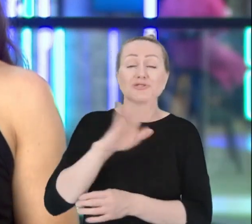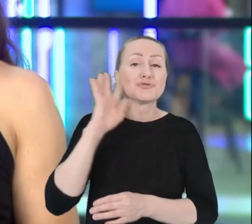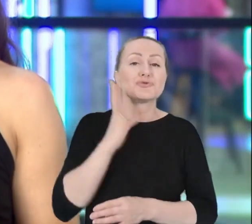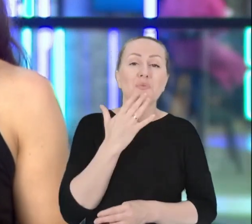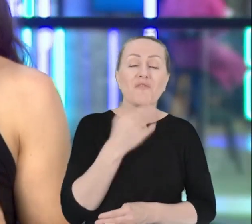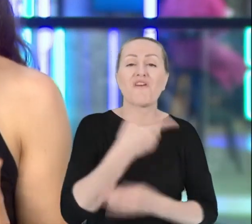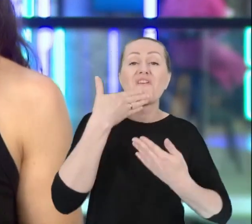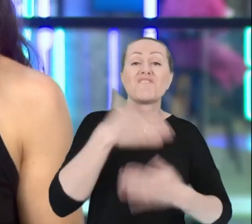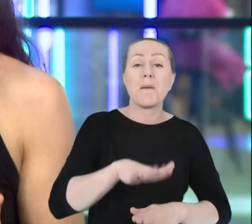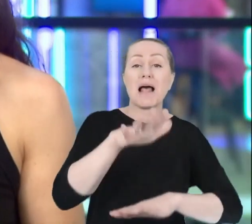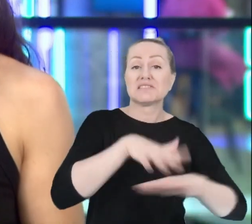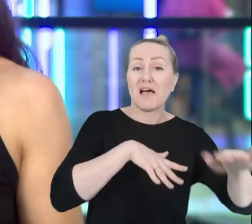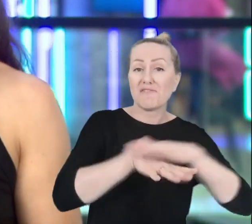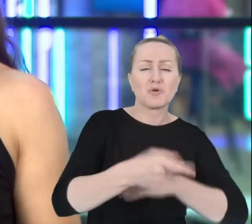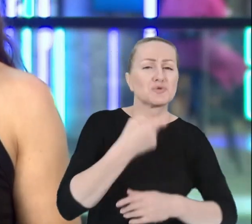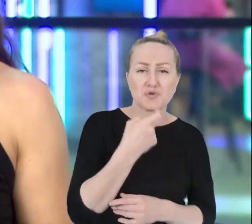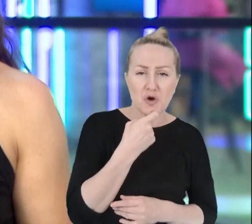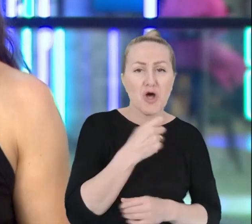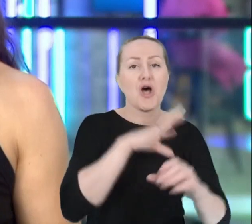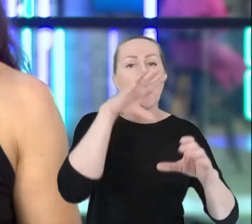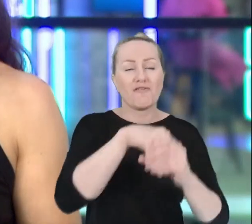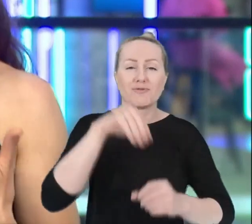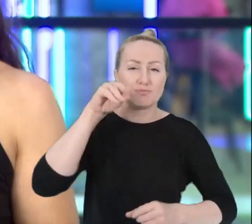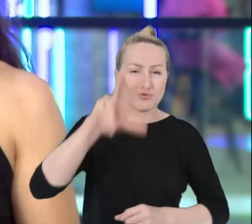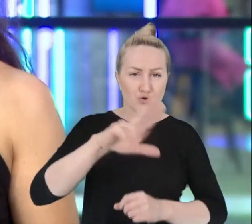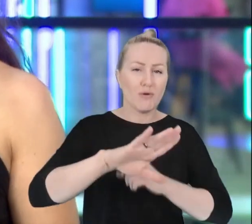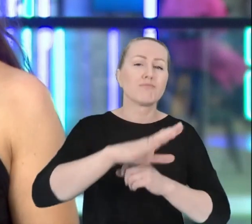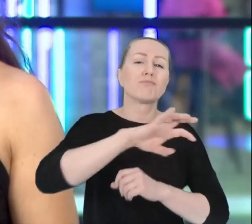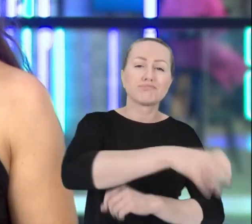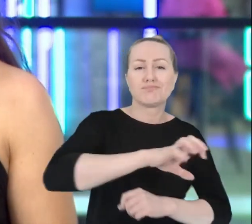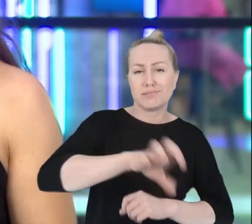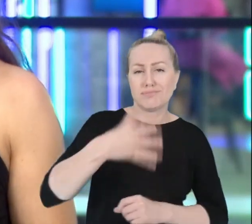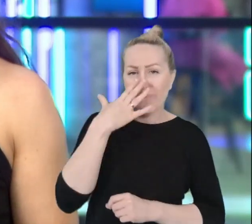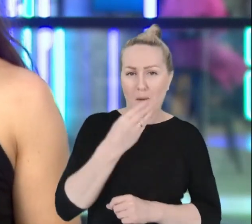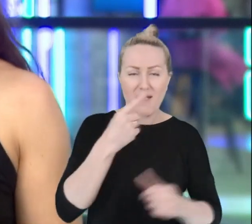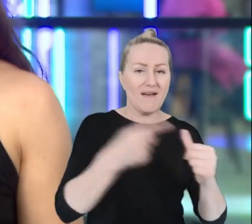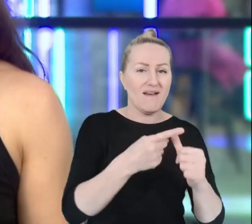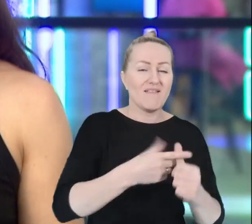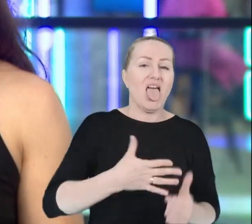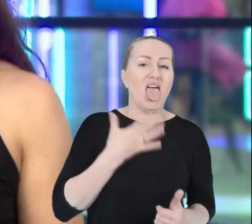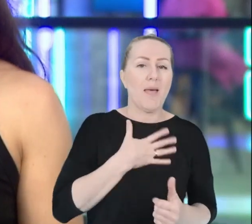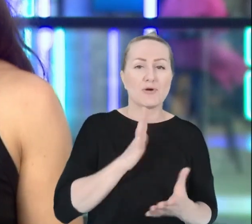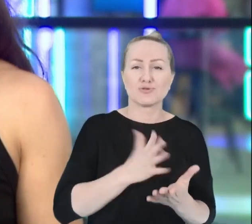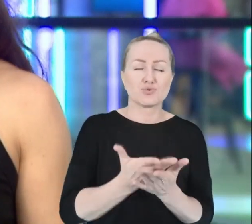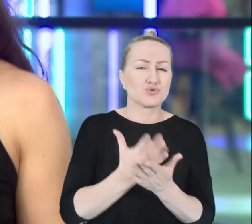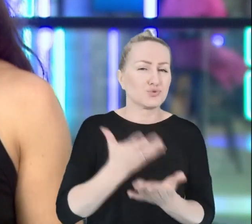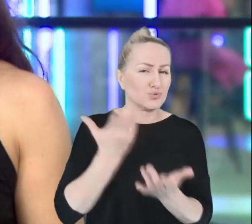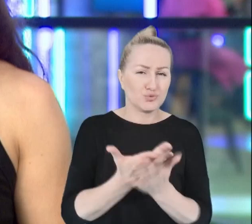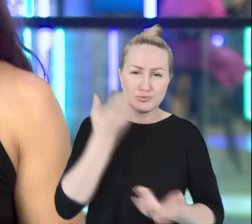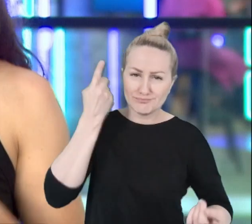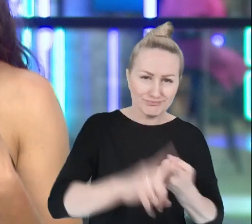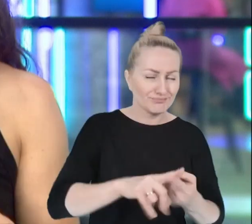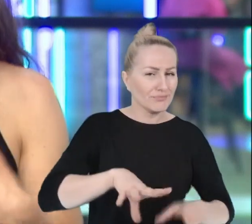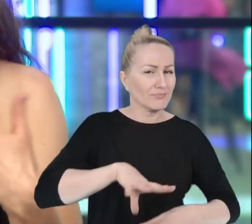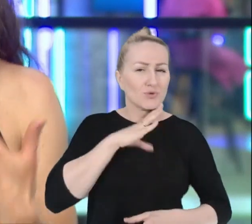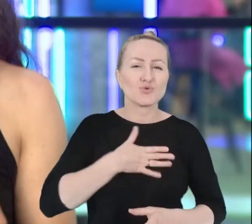takie, powiedzmy, trzy filary czy grupy objawów. Mamy wyczerpanie emocjonalne, które towarzyszy osobom, które